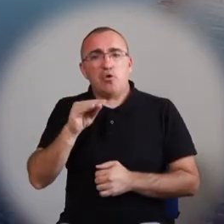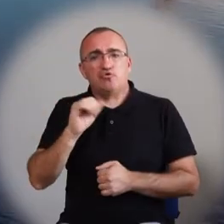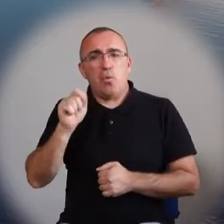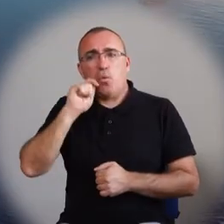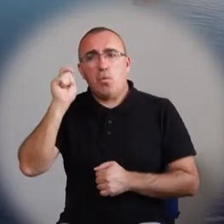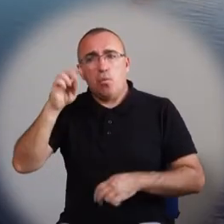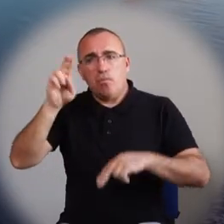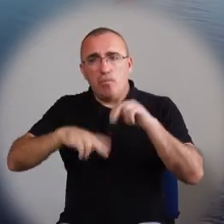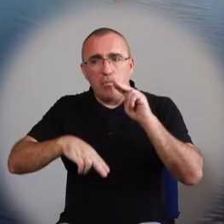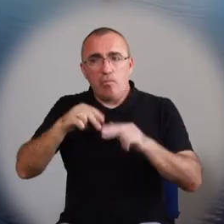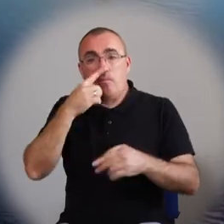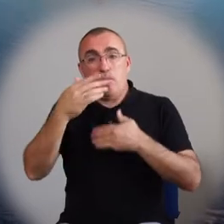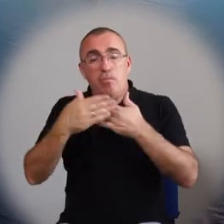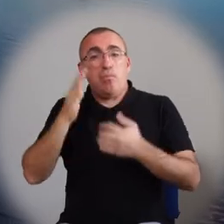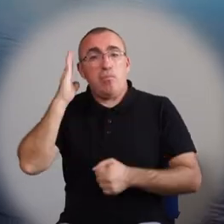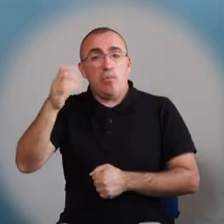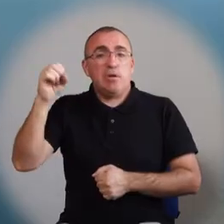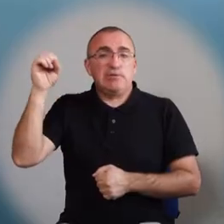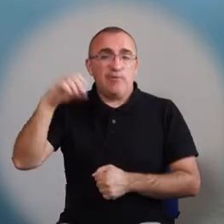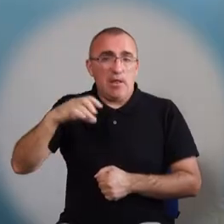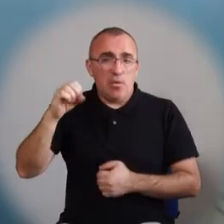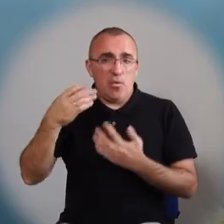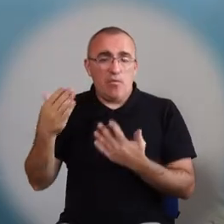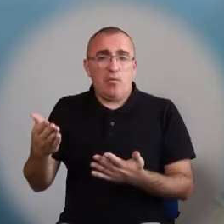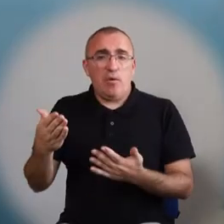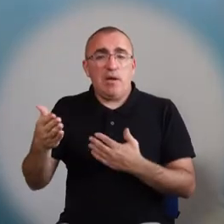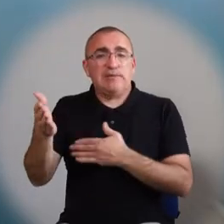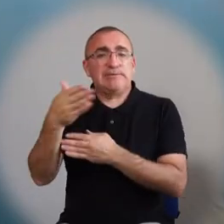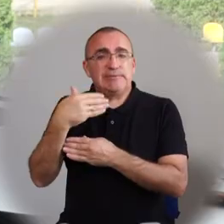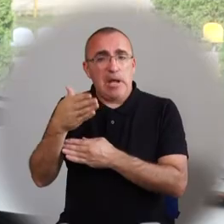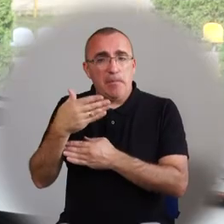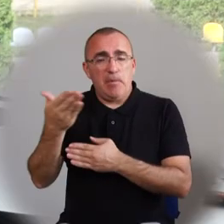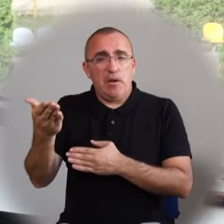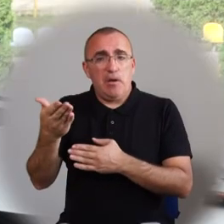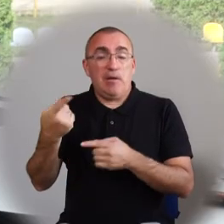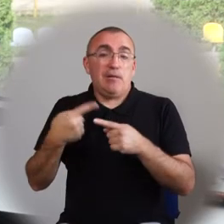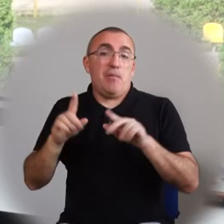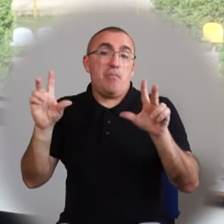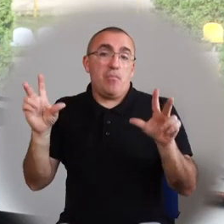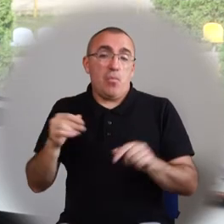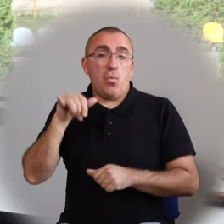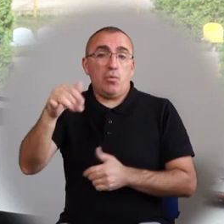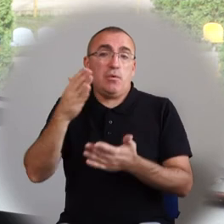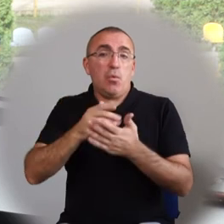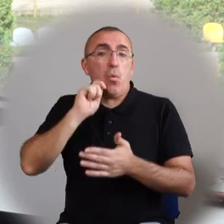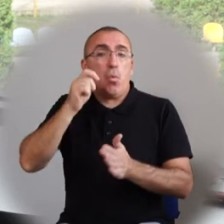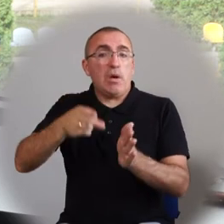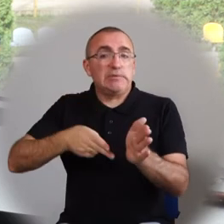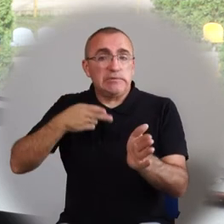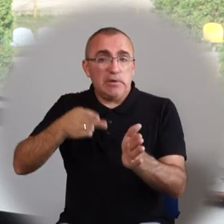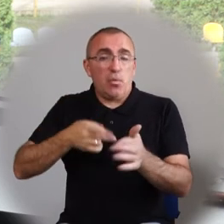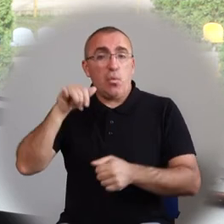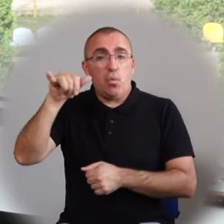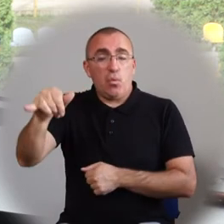найбільша баржа в Україні побудована, незабаром вона буде в Світловодську. Знам'янці, ну, так повезло, тому що у